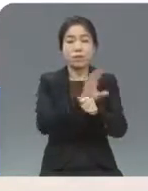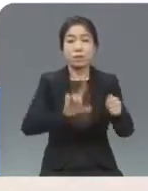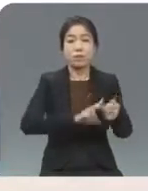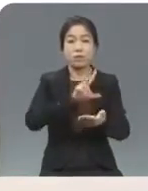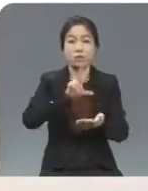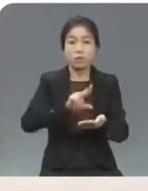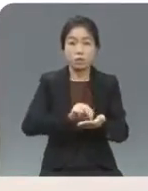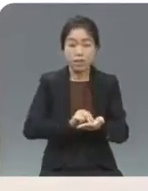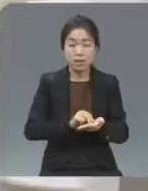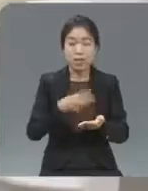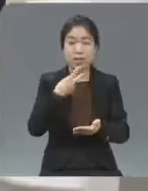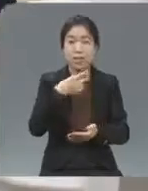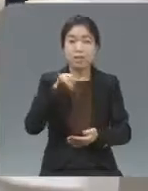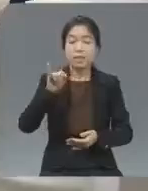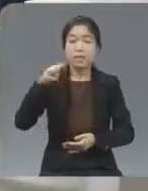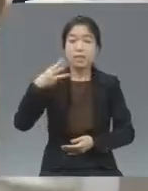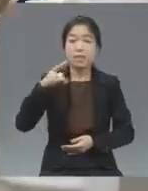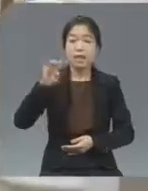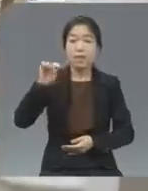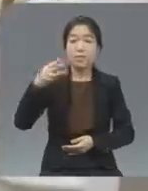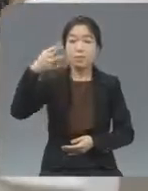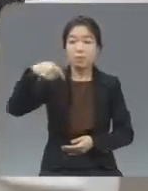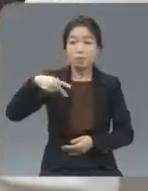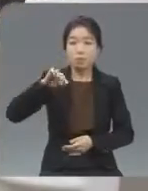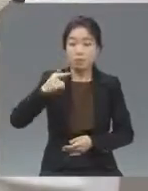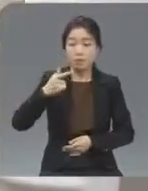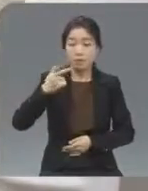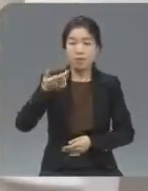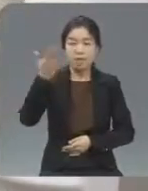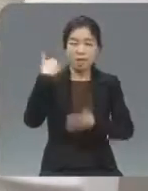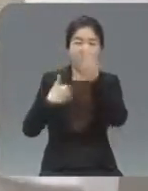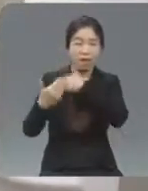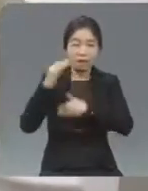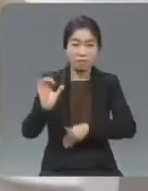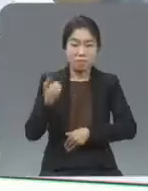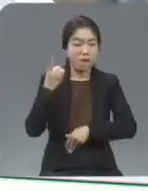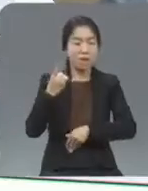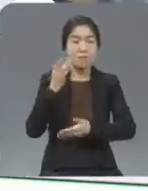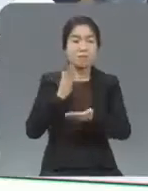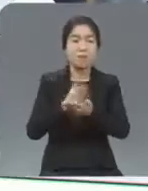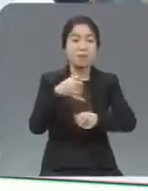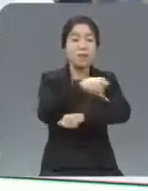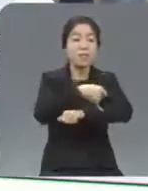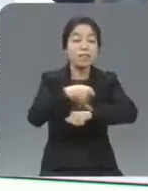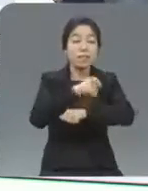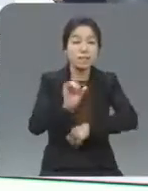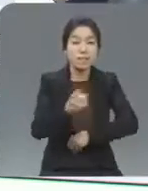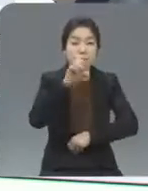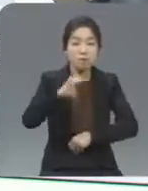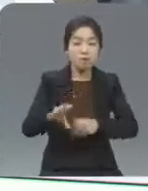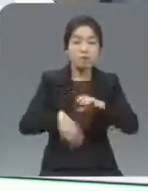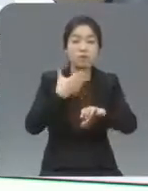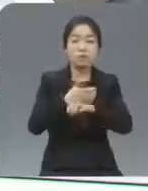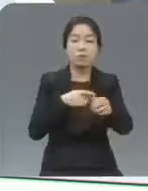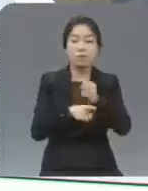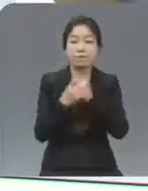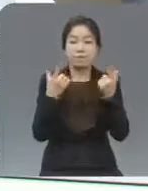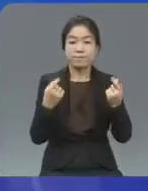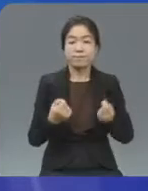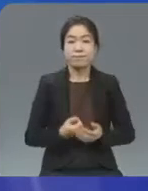주제는 디레볼루션으로 과거 산업에 의한 혁명이 아닌 디자인에 의한 광주의 혁명을 의미합니다.